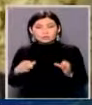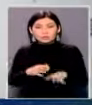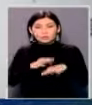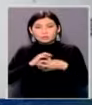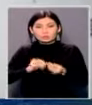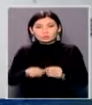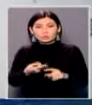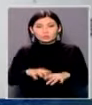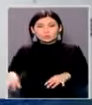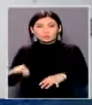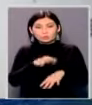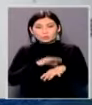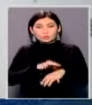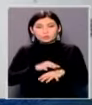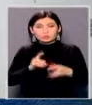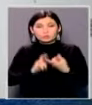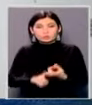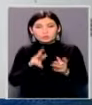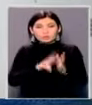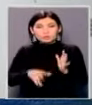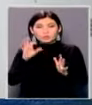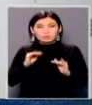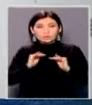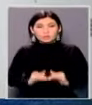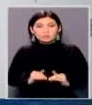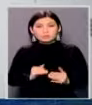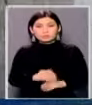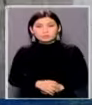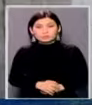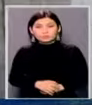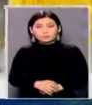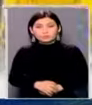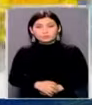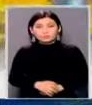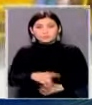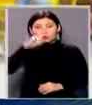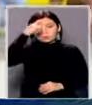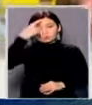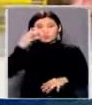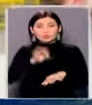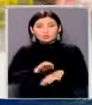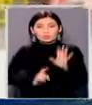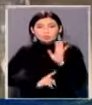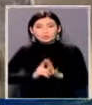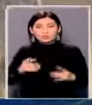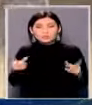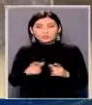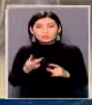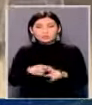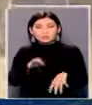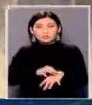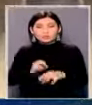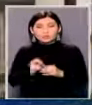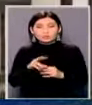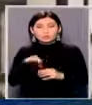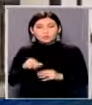нәтижесінде бұл өңірде вирусты жұқтыру 80%-ке азайған еді. Үндістанда індет басталғалы коронавирусты 12